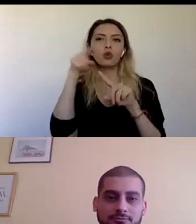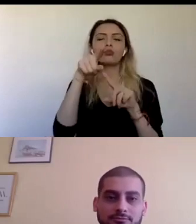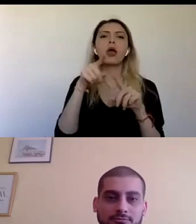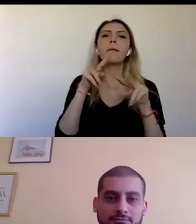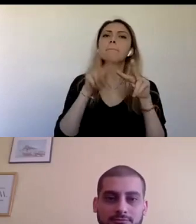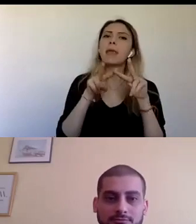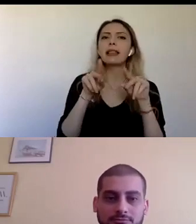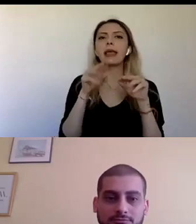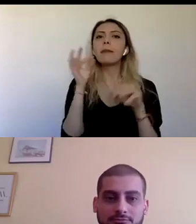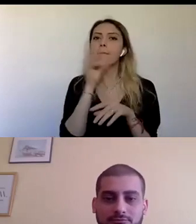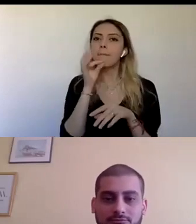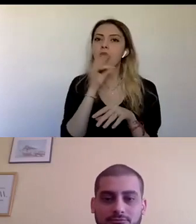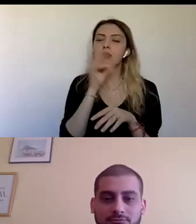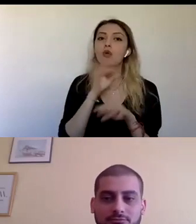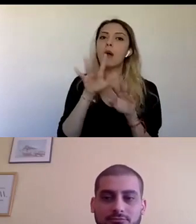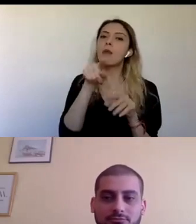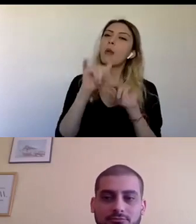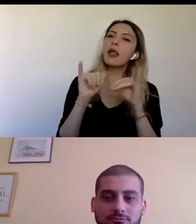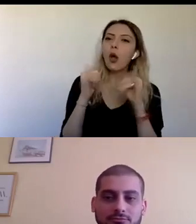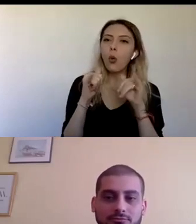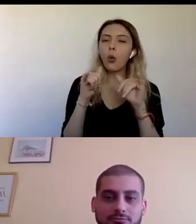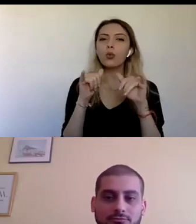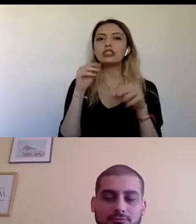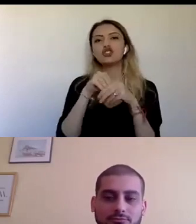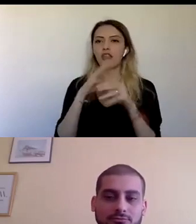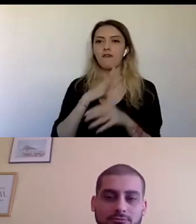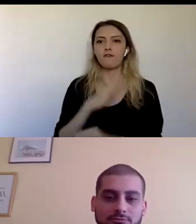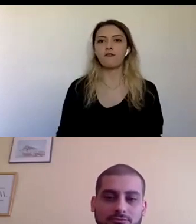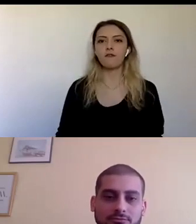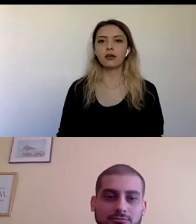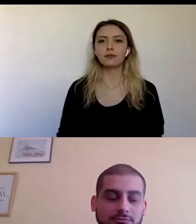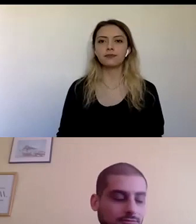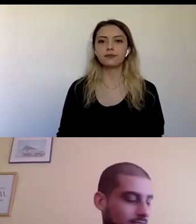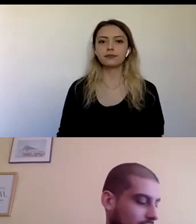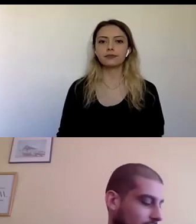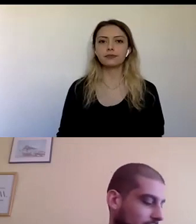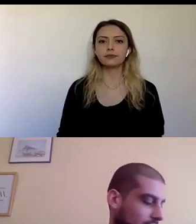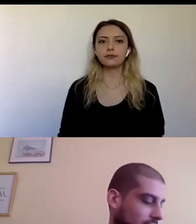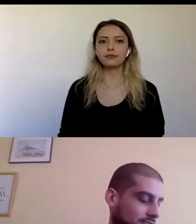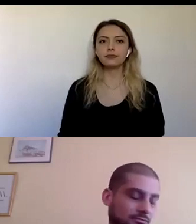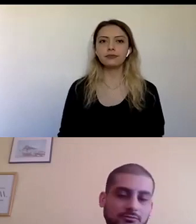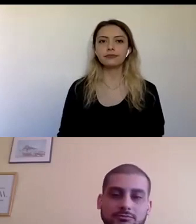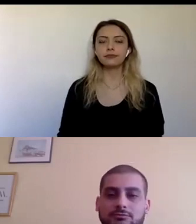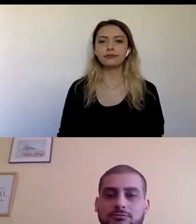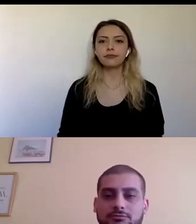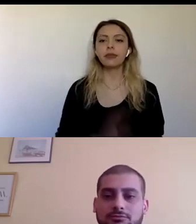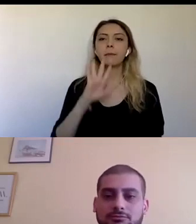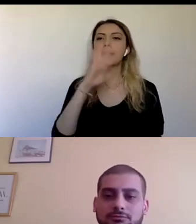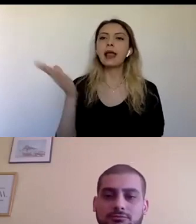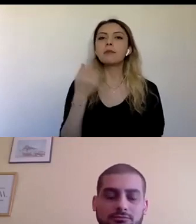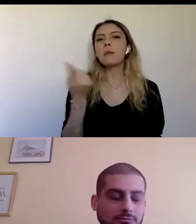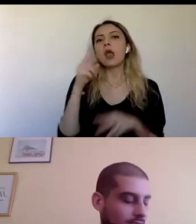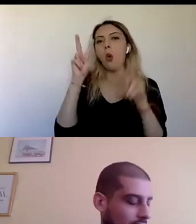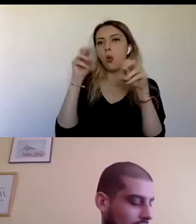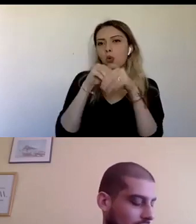daha ağırlıklı gamification, yani bir oyunsallaştırmanın çok olduğu bir şey. Yani daha çok insanlara aynı anda bir konu üzerinde sorular sorup ve